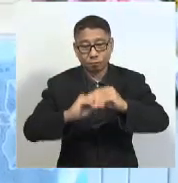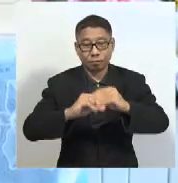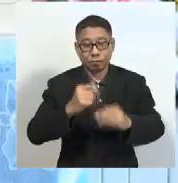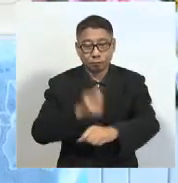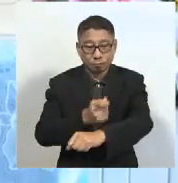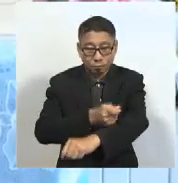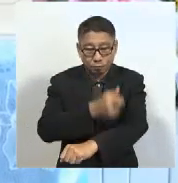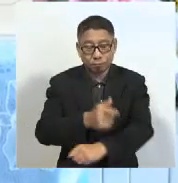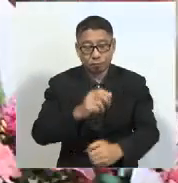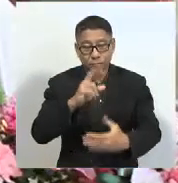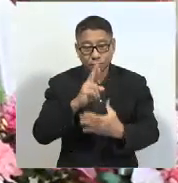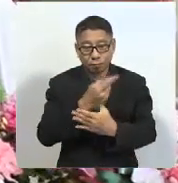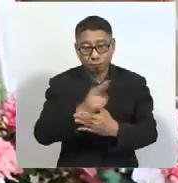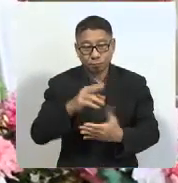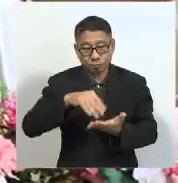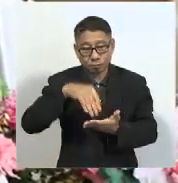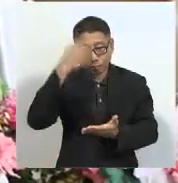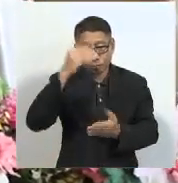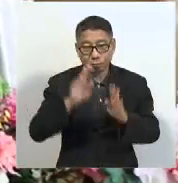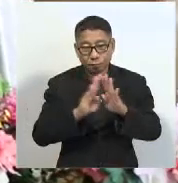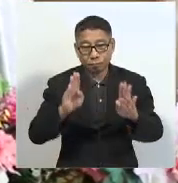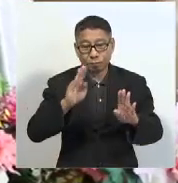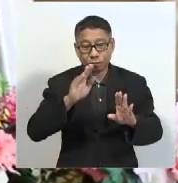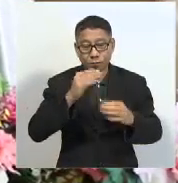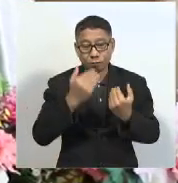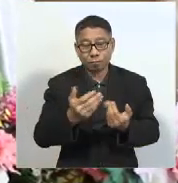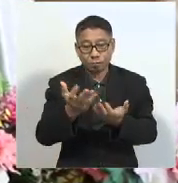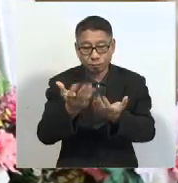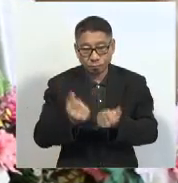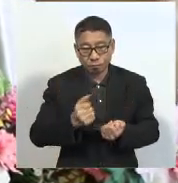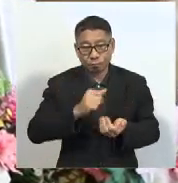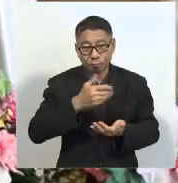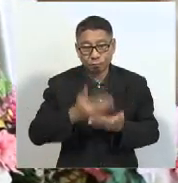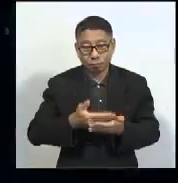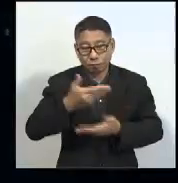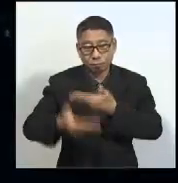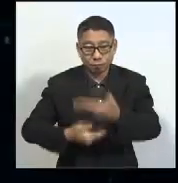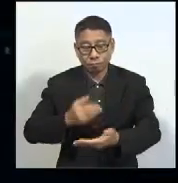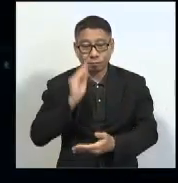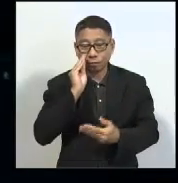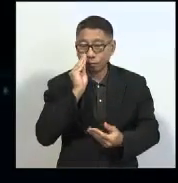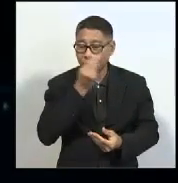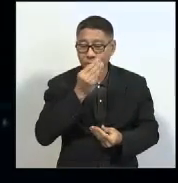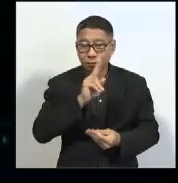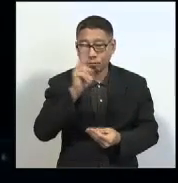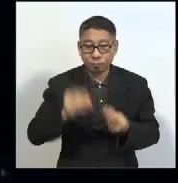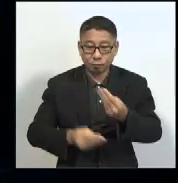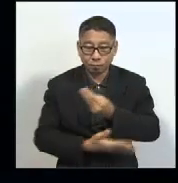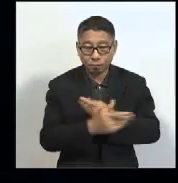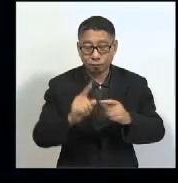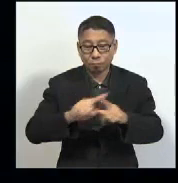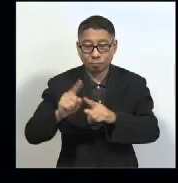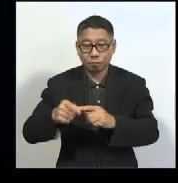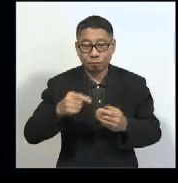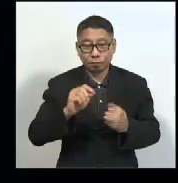ก็มีรายได้ระหว่างเรียนหนังสือนะคะจึงได้เปิดรับออเดอร์และจำหน่ายมาลัยสำหรับใช้ในโอกาสต่างๆค่ะราคา